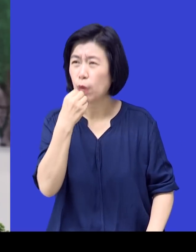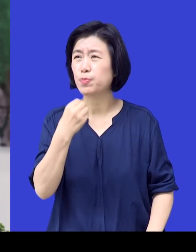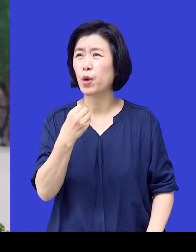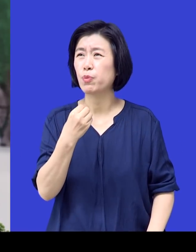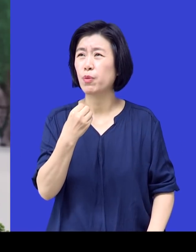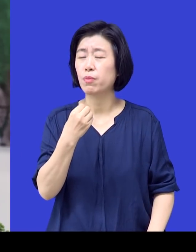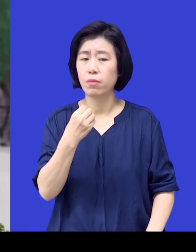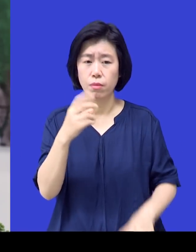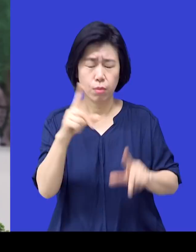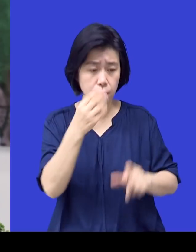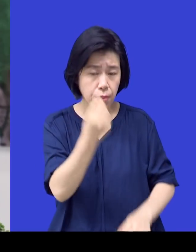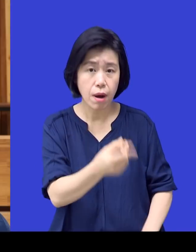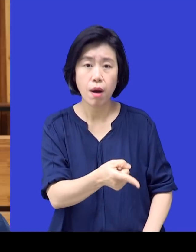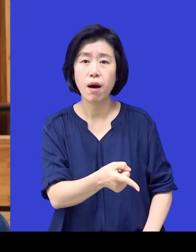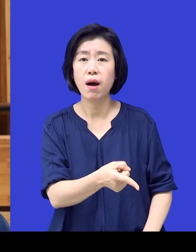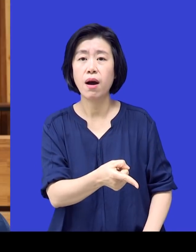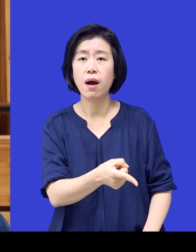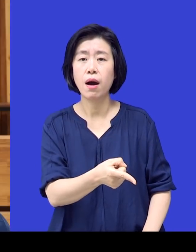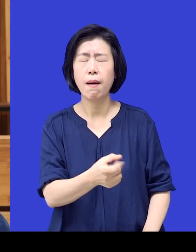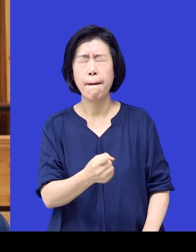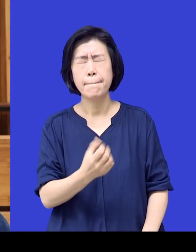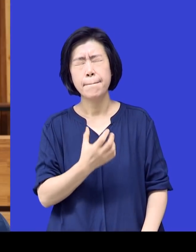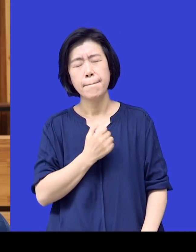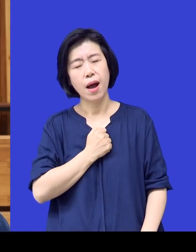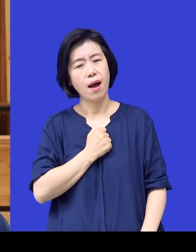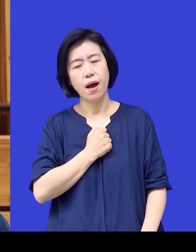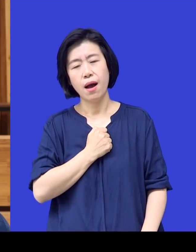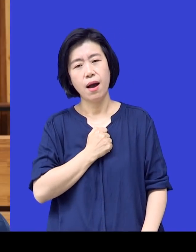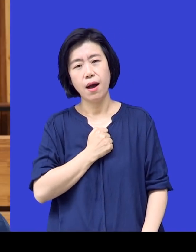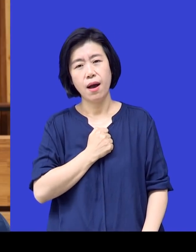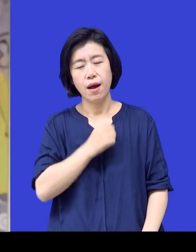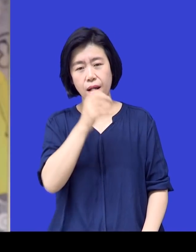그걸 보고 너무 놀란 거예요. 이게 지금